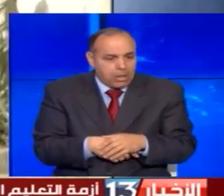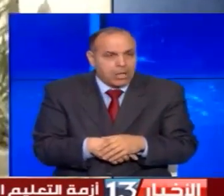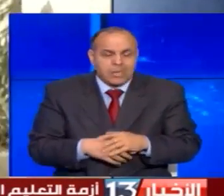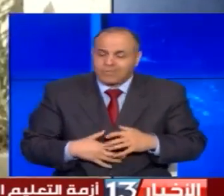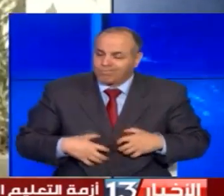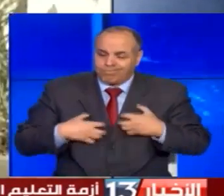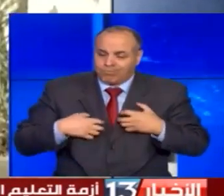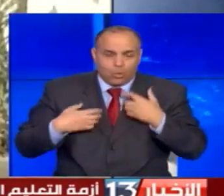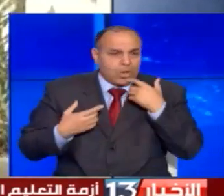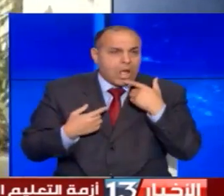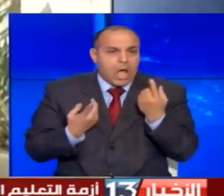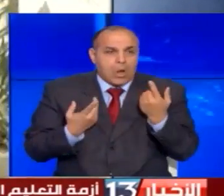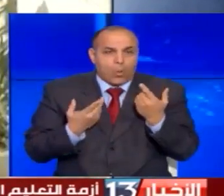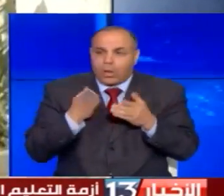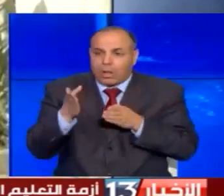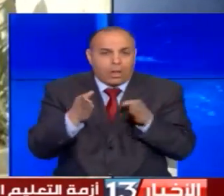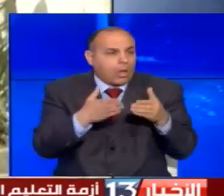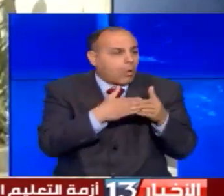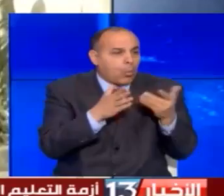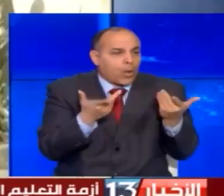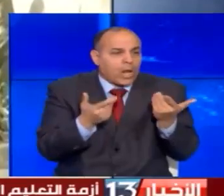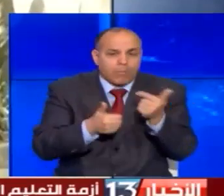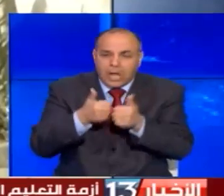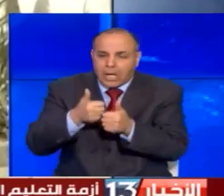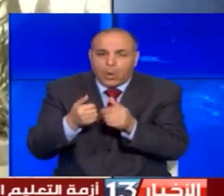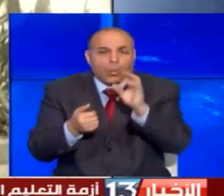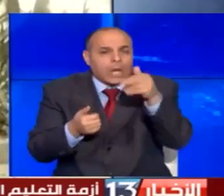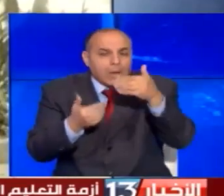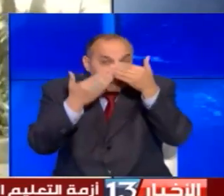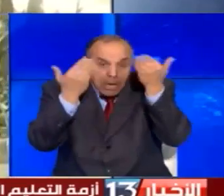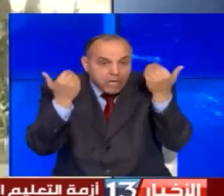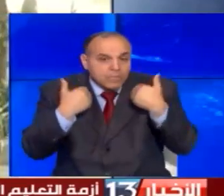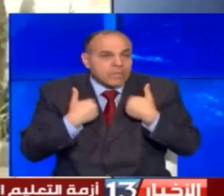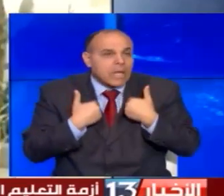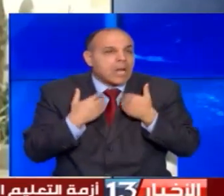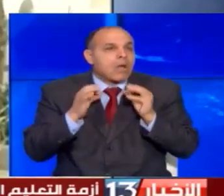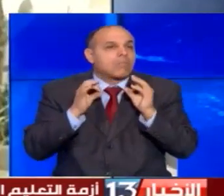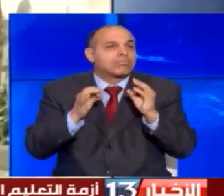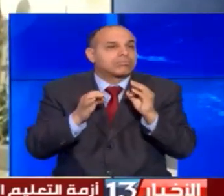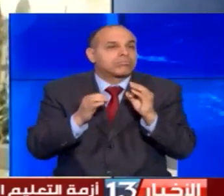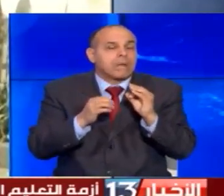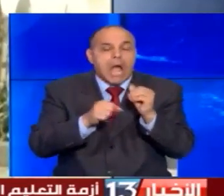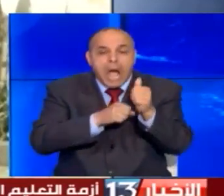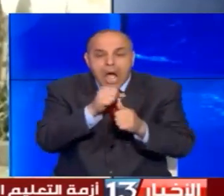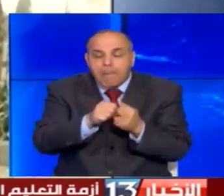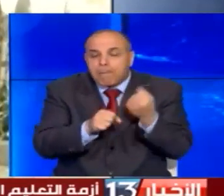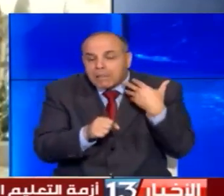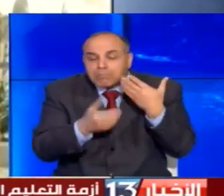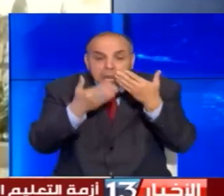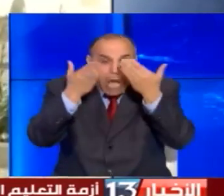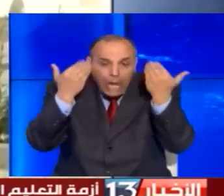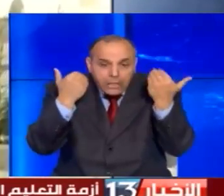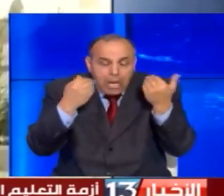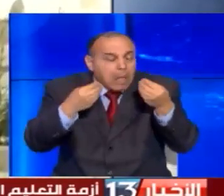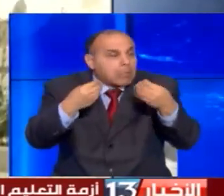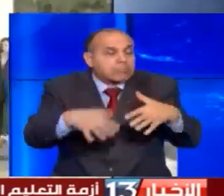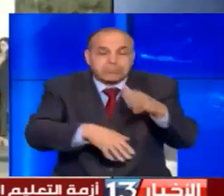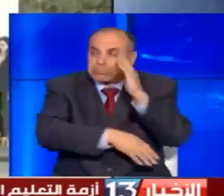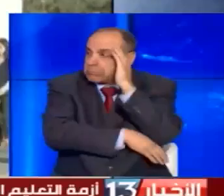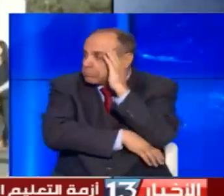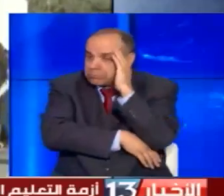ما نعرفوش على رواحنا وين باش نوصلوا، اسكو باش نعديو ما احناش نعديو، ما نعرفوش اسكو اني بلونش باش اني بلونش، معناتها احنا ضايعين في